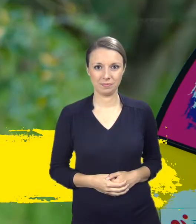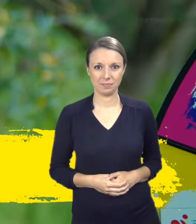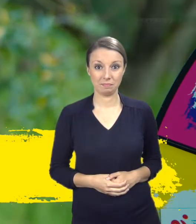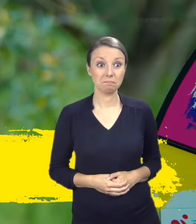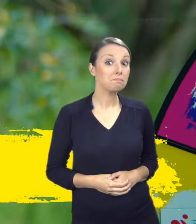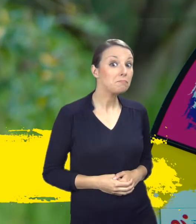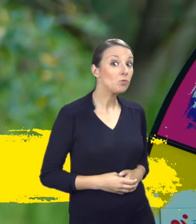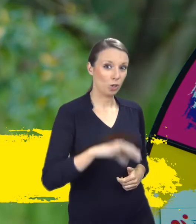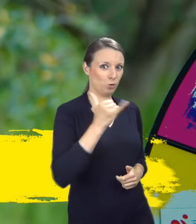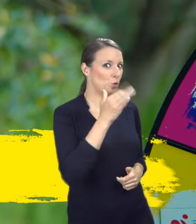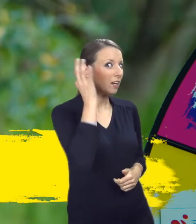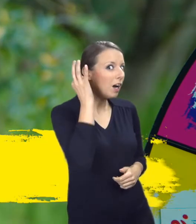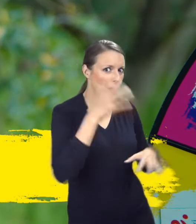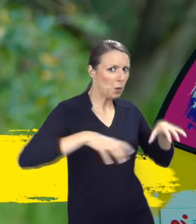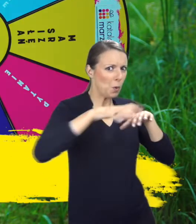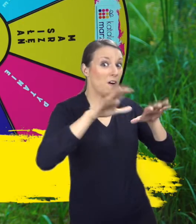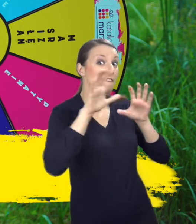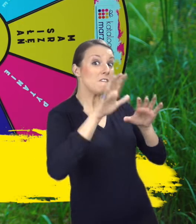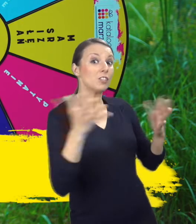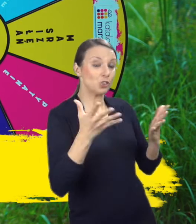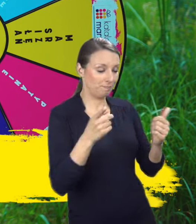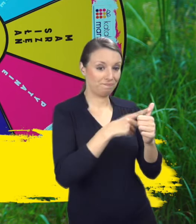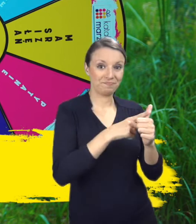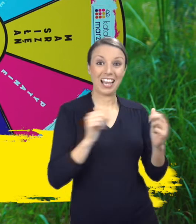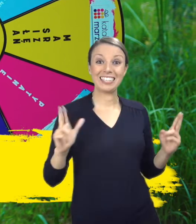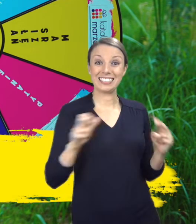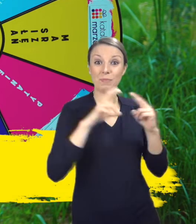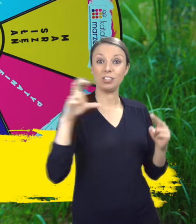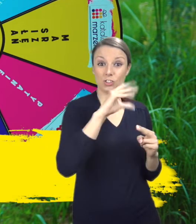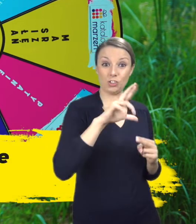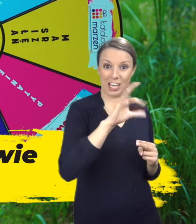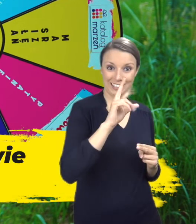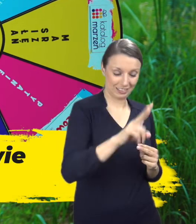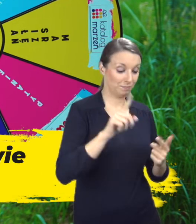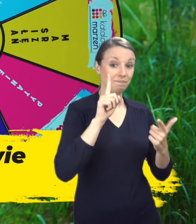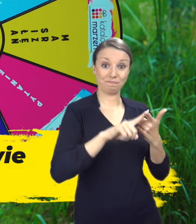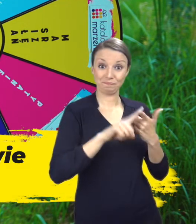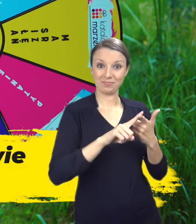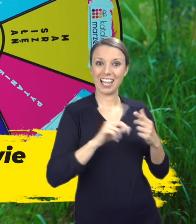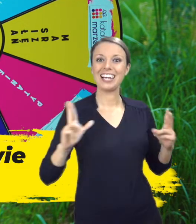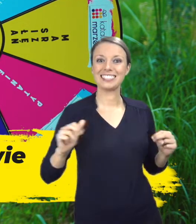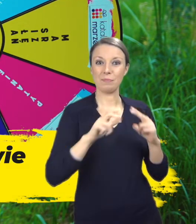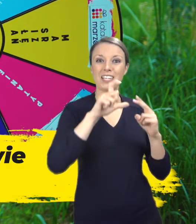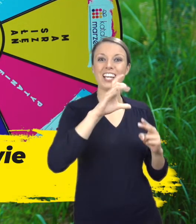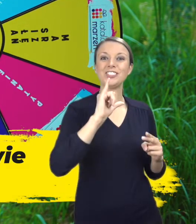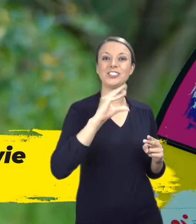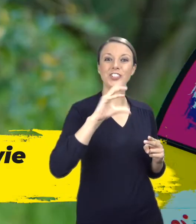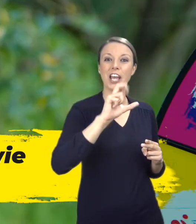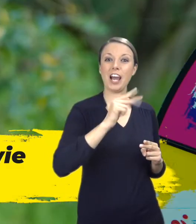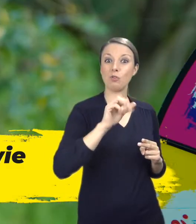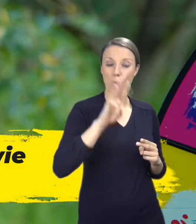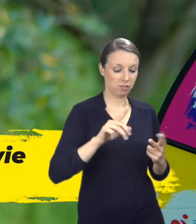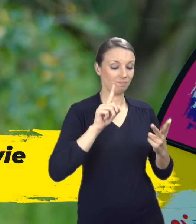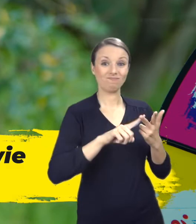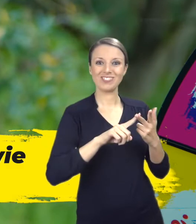Gdzie straszy żółta dama? A. Na zamku w Czersku. B. Na zamku w Ciechanowie.